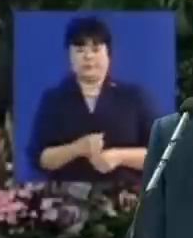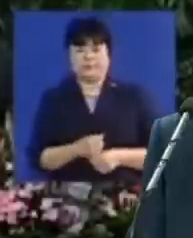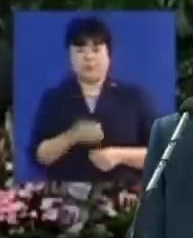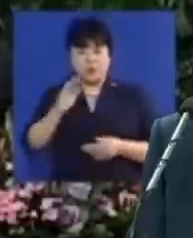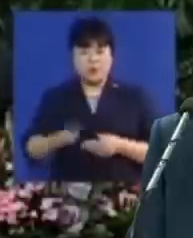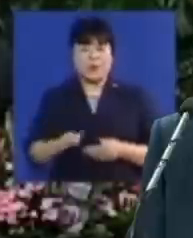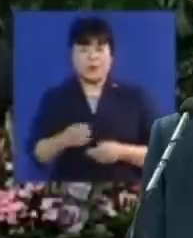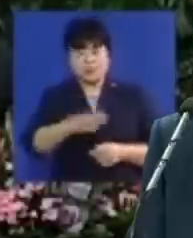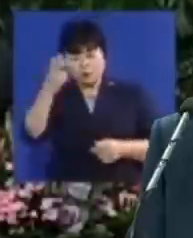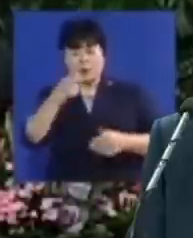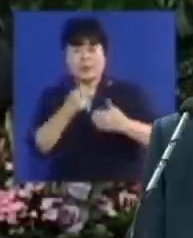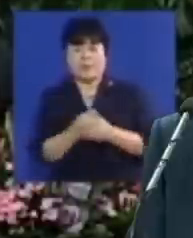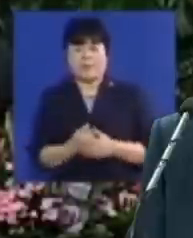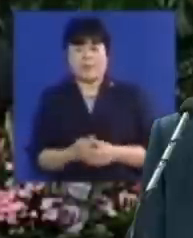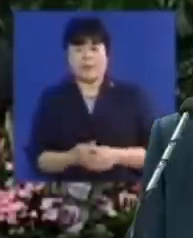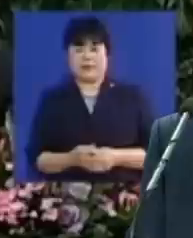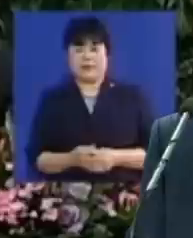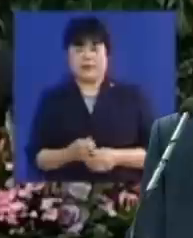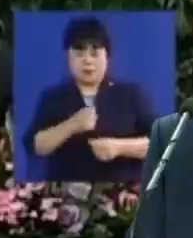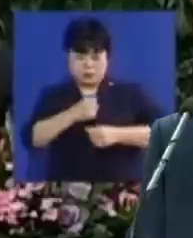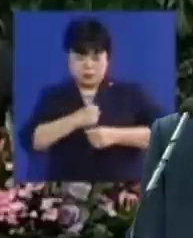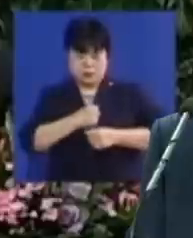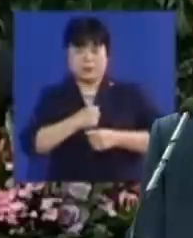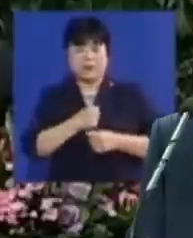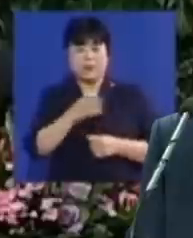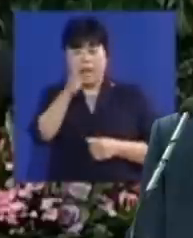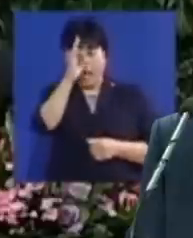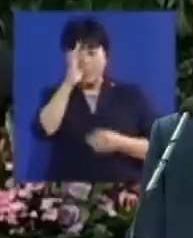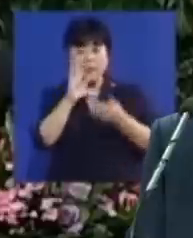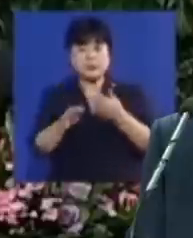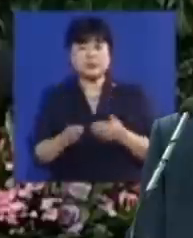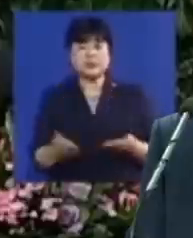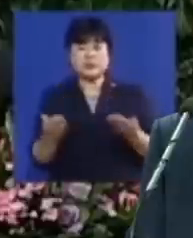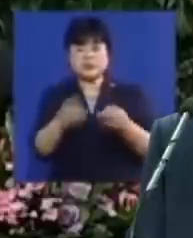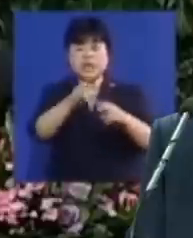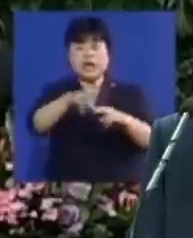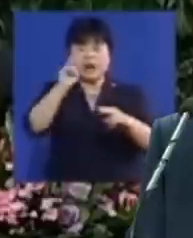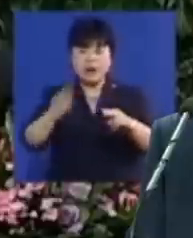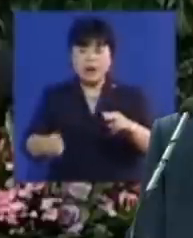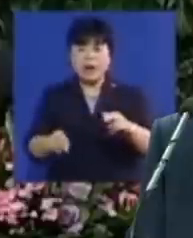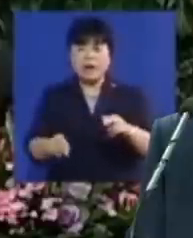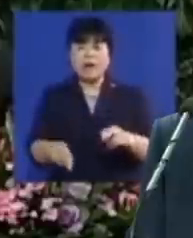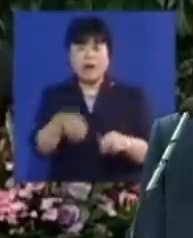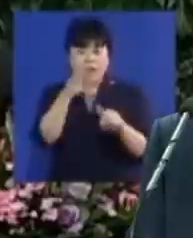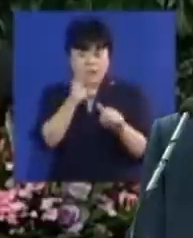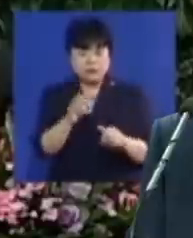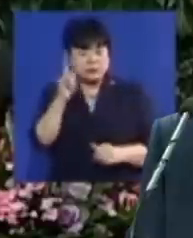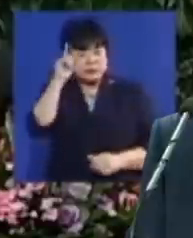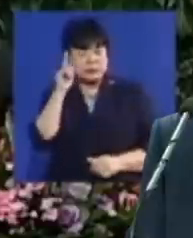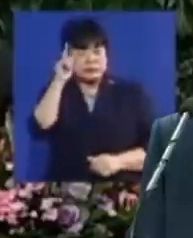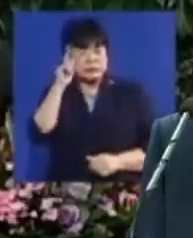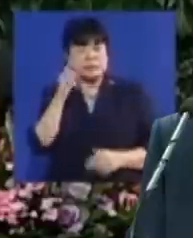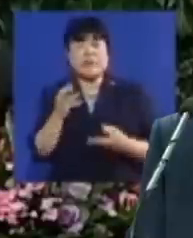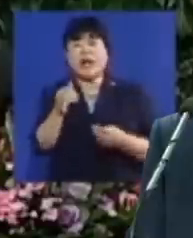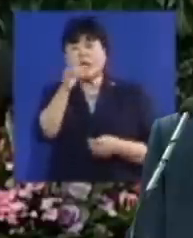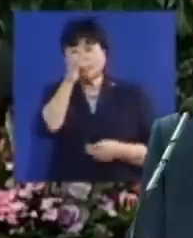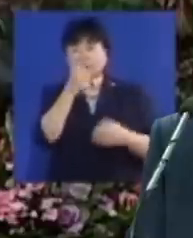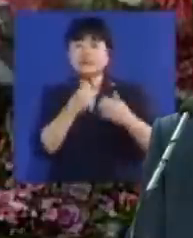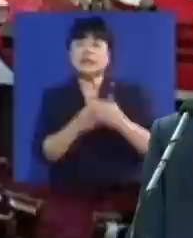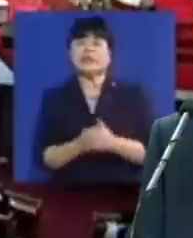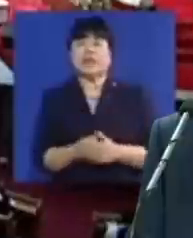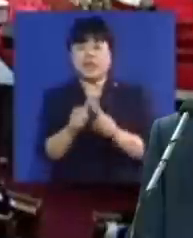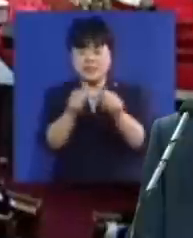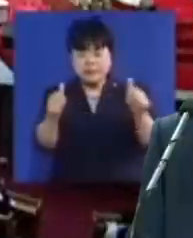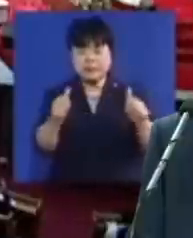것입니다. IMF 이후에 퇴직의 압력과 스트레스도 만만치 않게